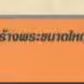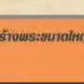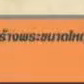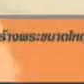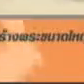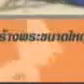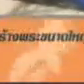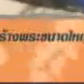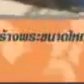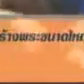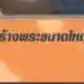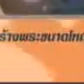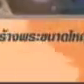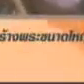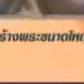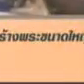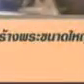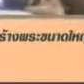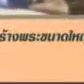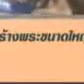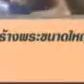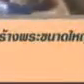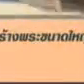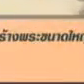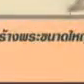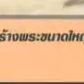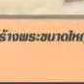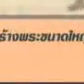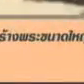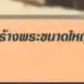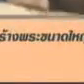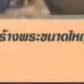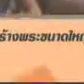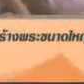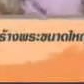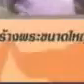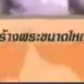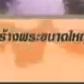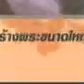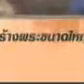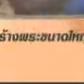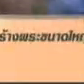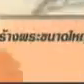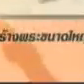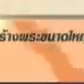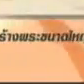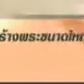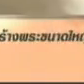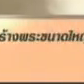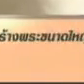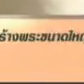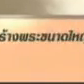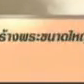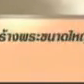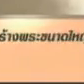ในโลกที่จังหวัดชุมพรระบุสาเหตุองค์พระพังทลายลงมาทำให้มีผู้เสียชีวิต2คนเมื่อวานนี้เนื่องจากต้องเร่งสร้างให้ทัน